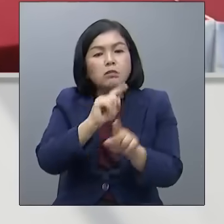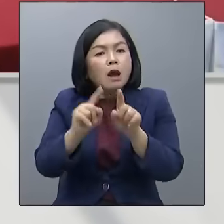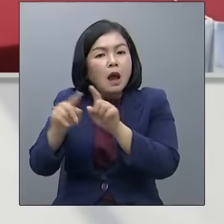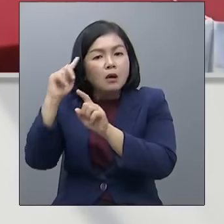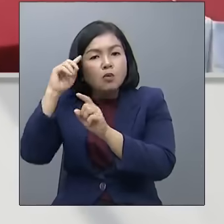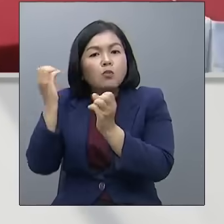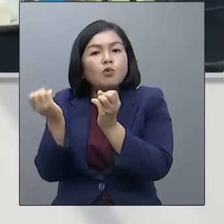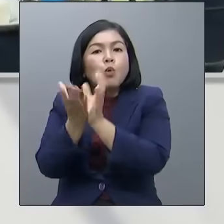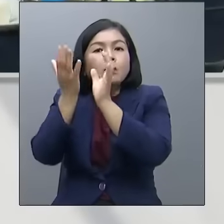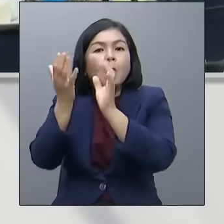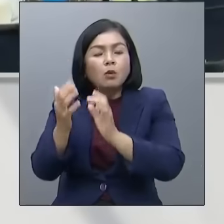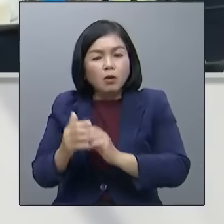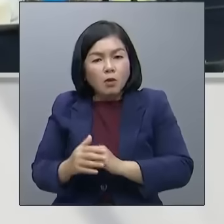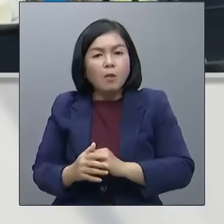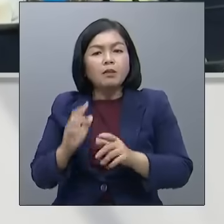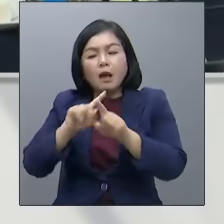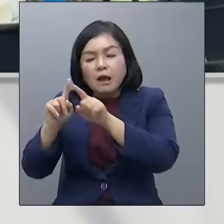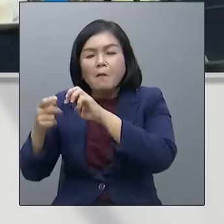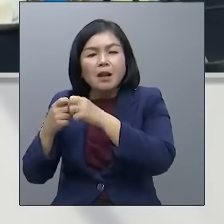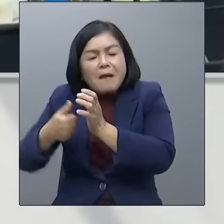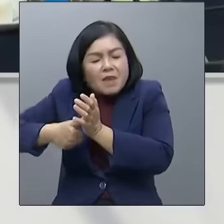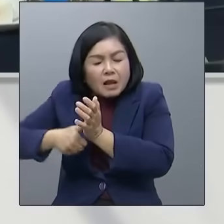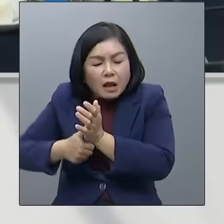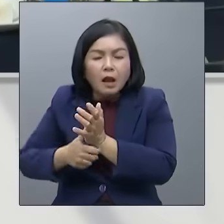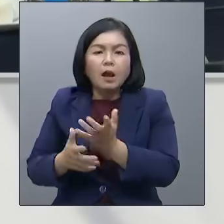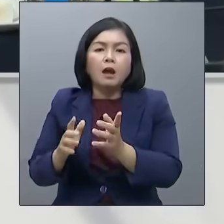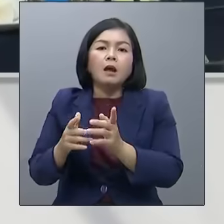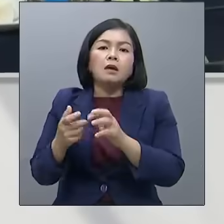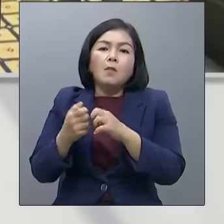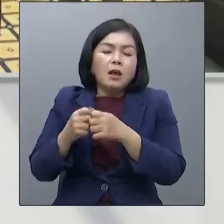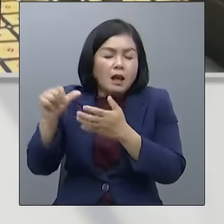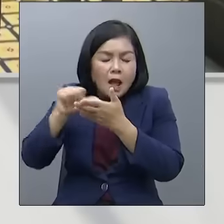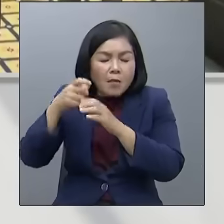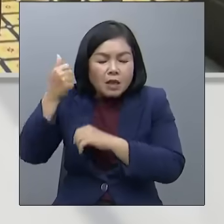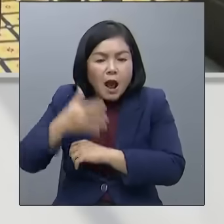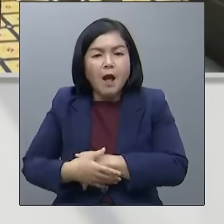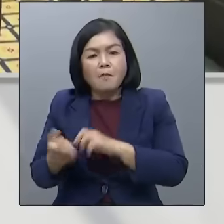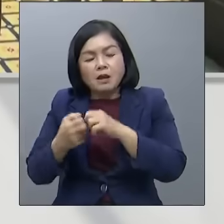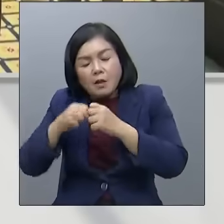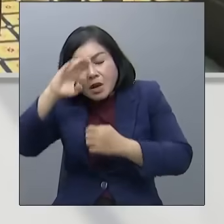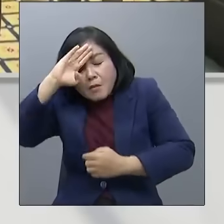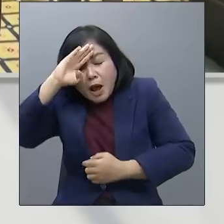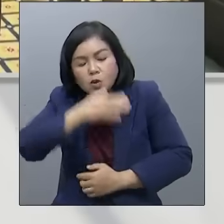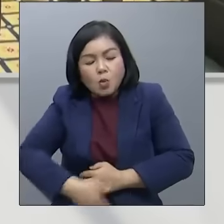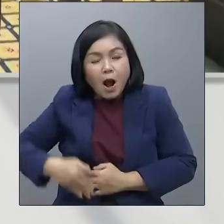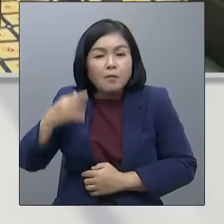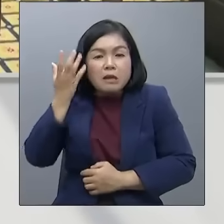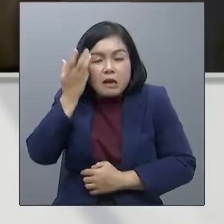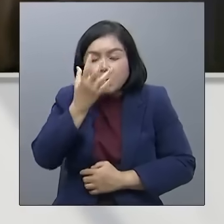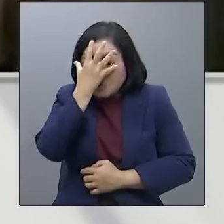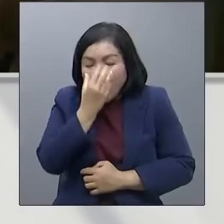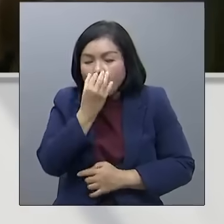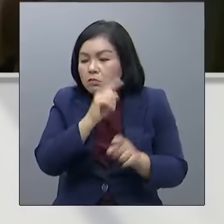การตำรวจชั้นผู้น้อยกันมากปัญหาภาระหนี้สินการออกจากปัญหาไม่ได้ปัญหาสุขภาพความซึมเศร้าต่างๆเห